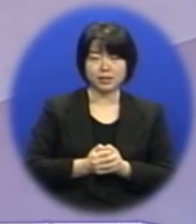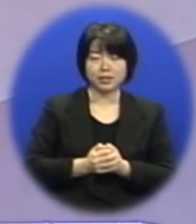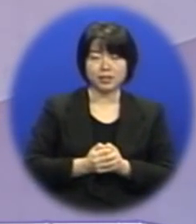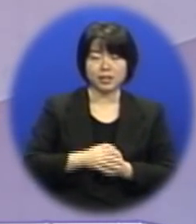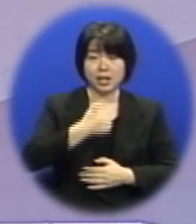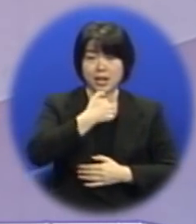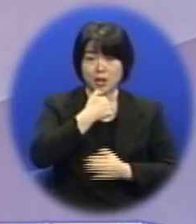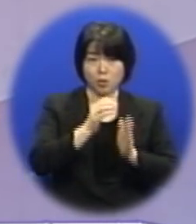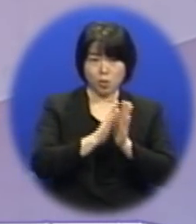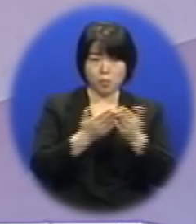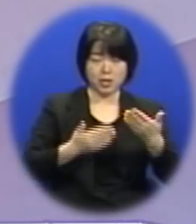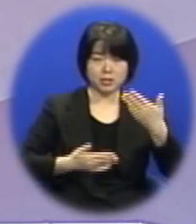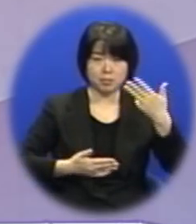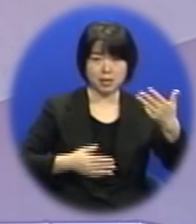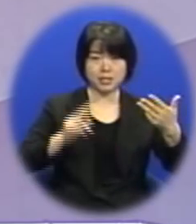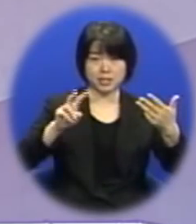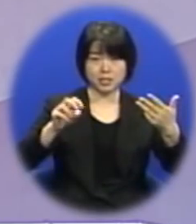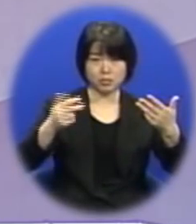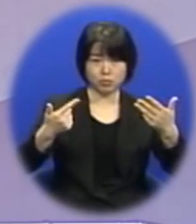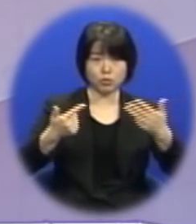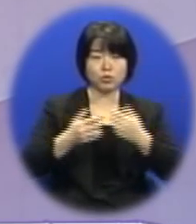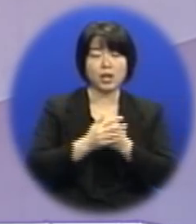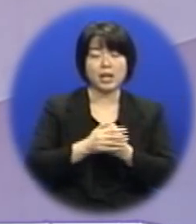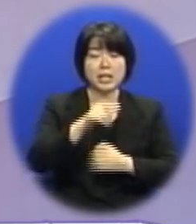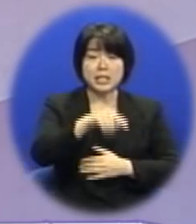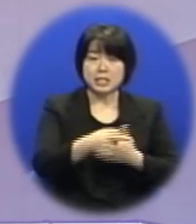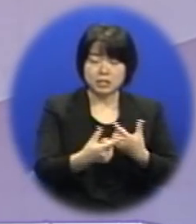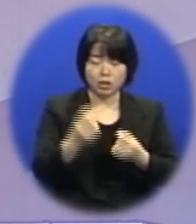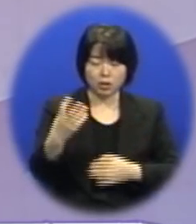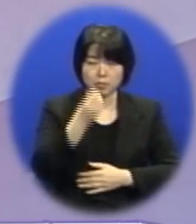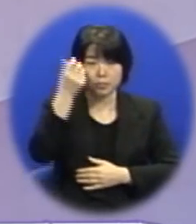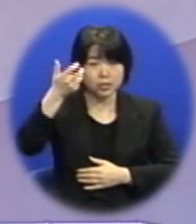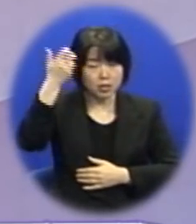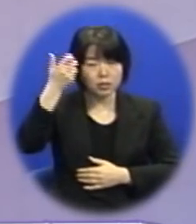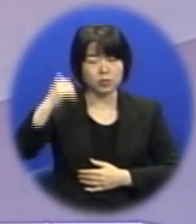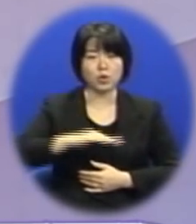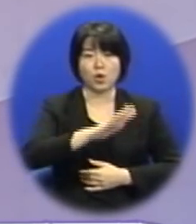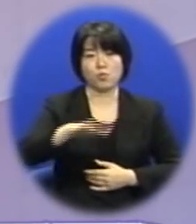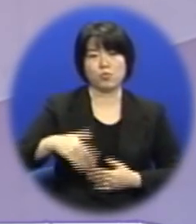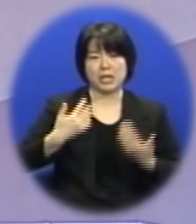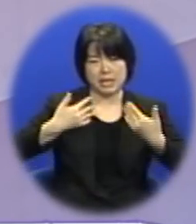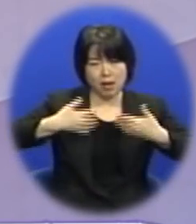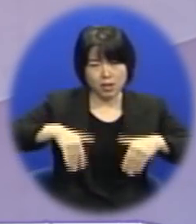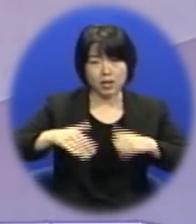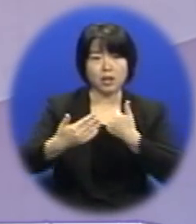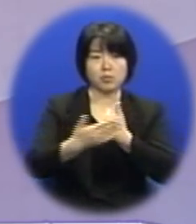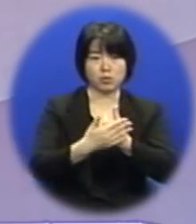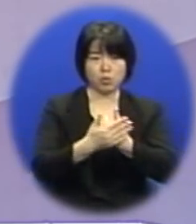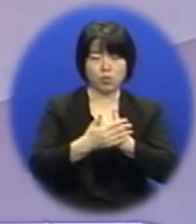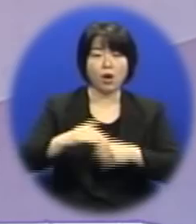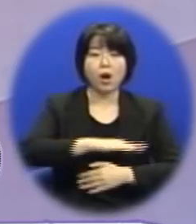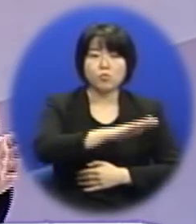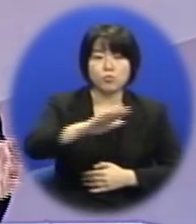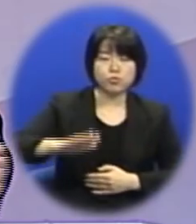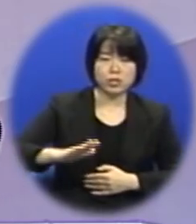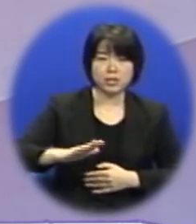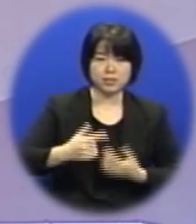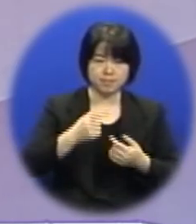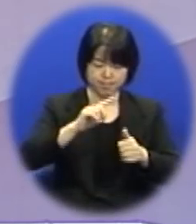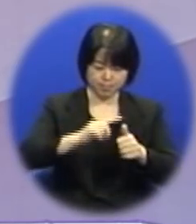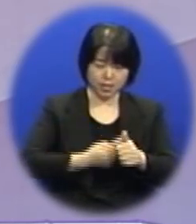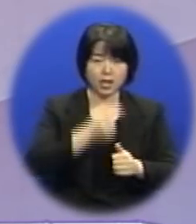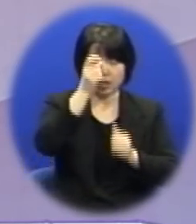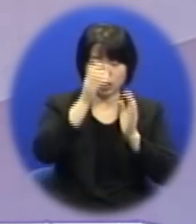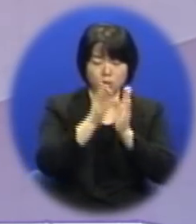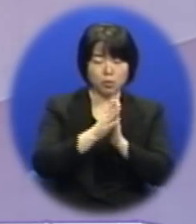로마서 8장 26절에 이와 같이 성령도 우리의 연약함을 도우시나니 우리는 마땅히 기도할 바를